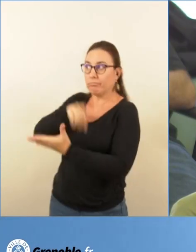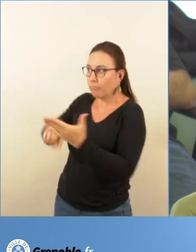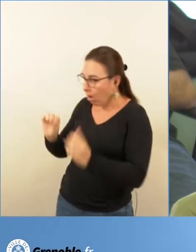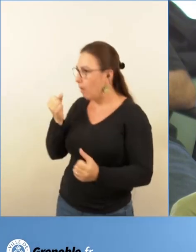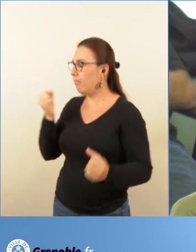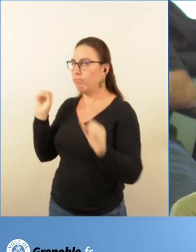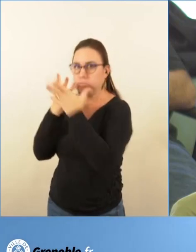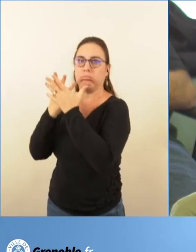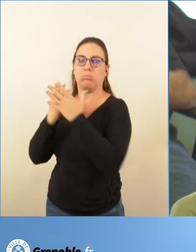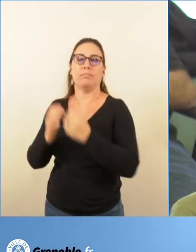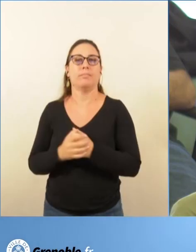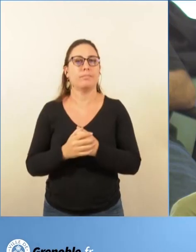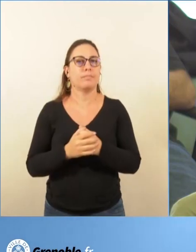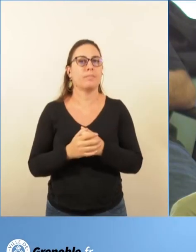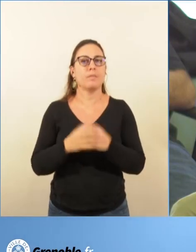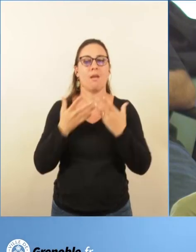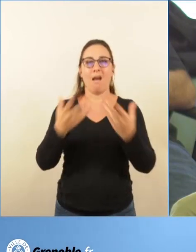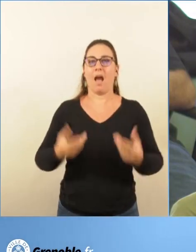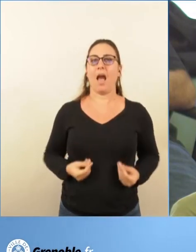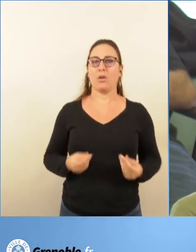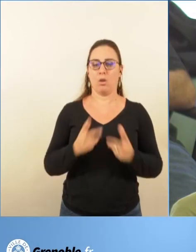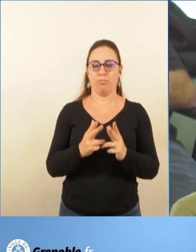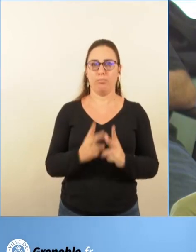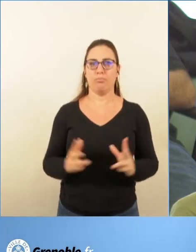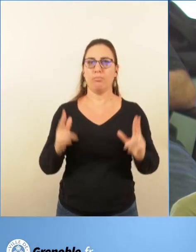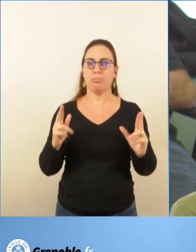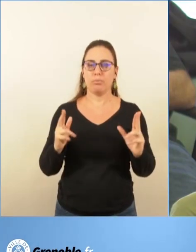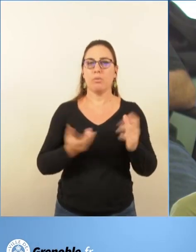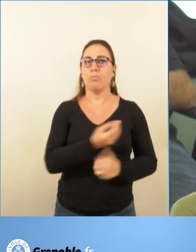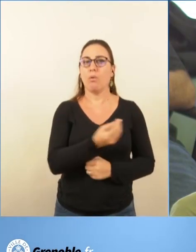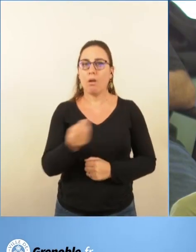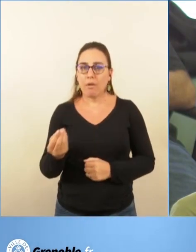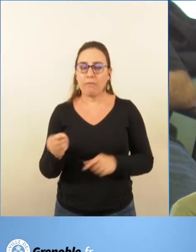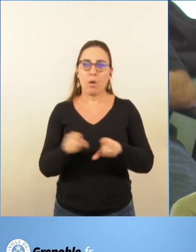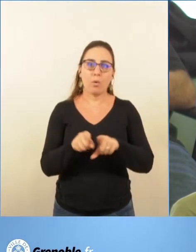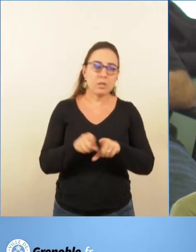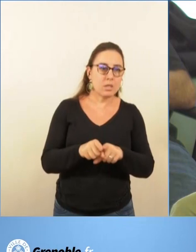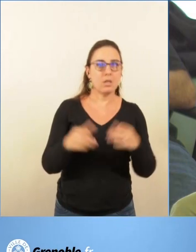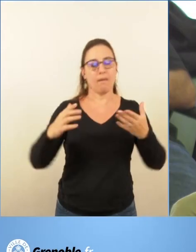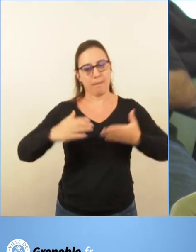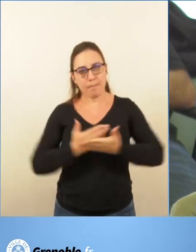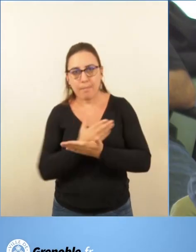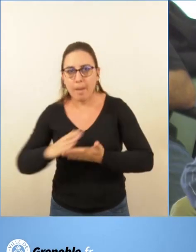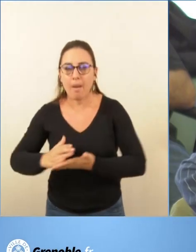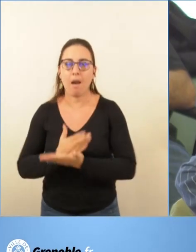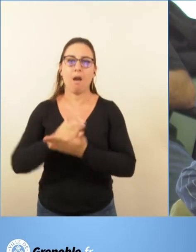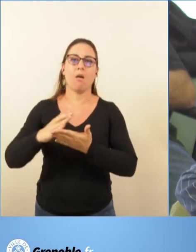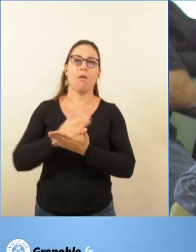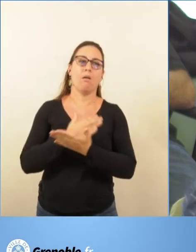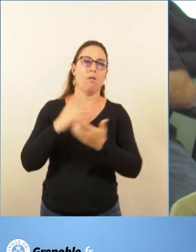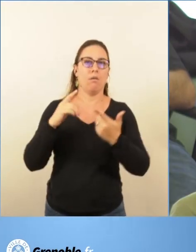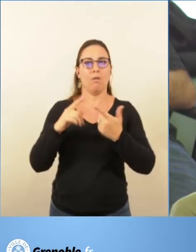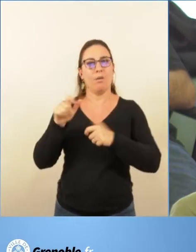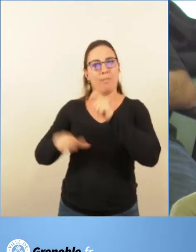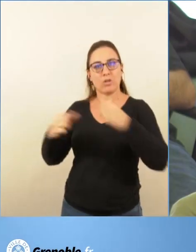l'augmentation des plages horaires d'accueil pour les enfants la prise en compte des temps de préparation pour